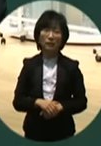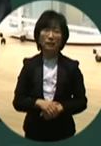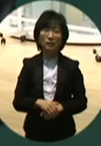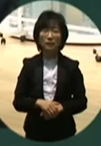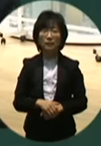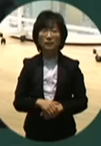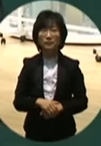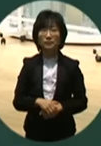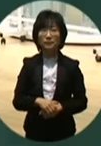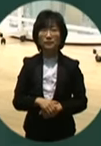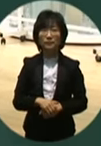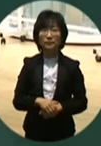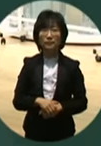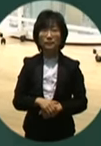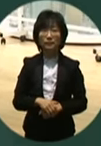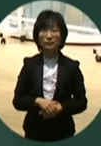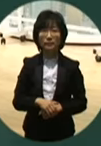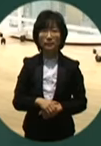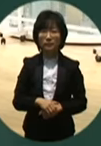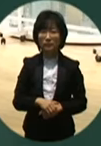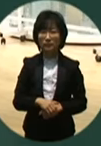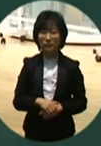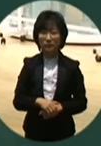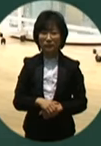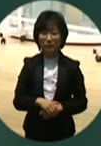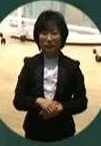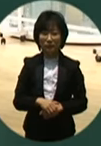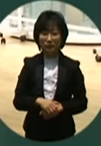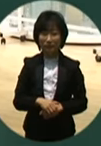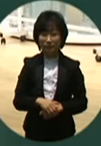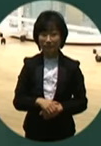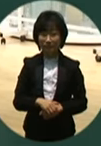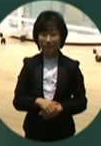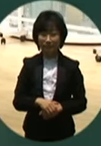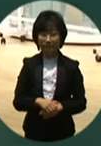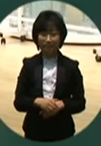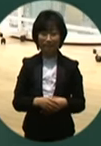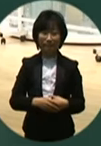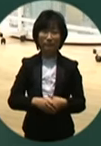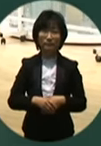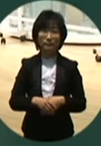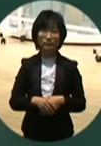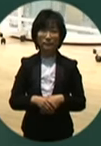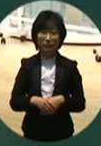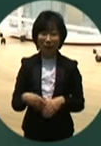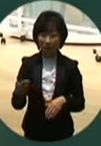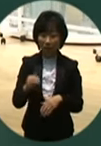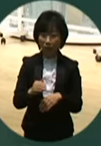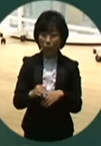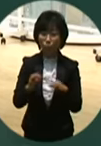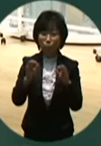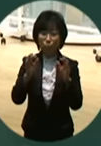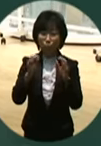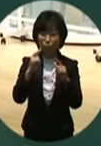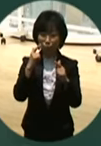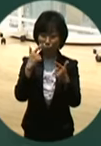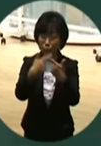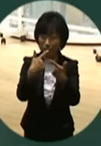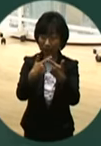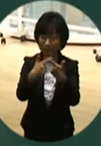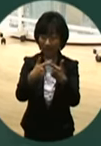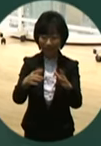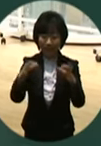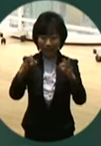need for her. 근데 놀라운 사실은 단 한 번도 그 부산 은행 안에 있는 사람이 장로님도 있고